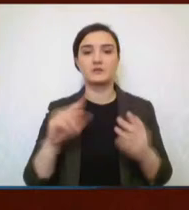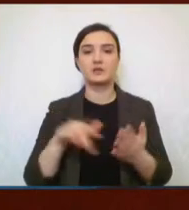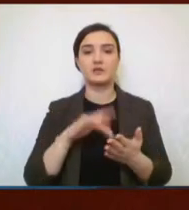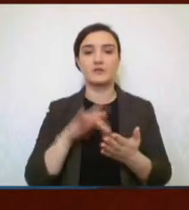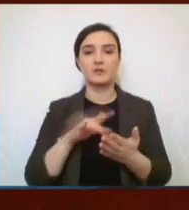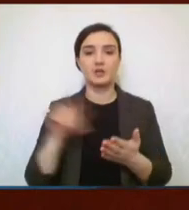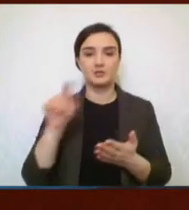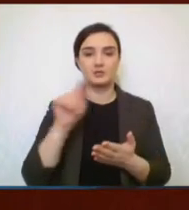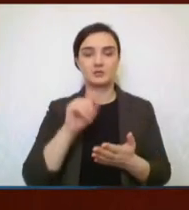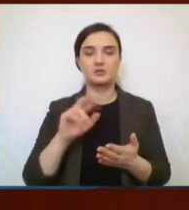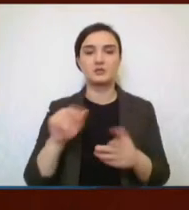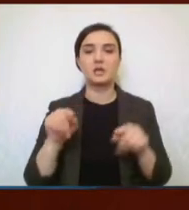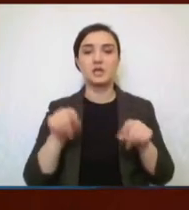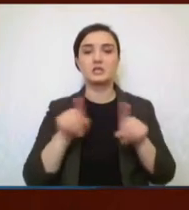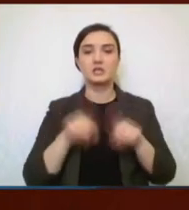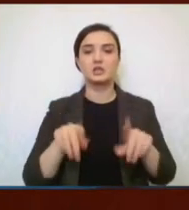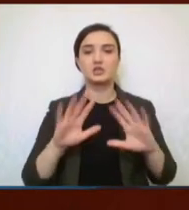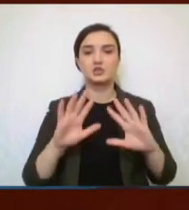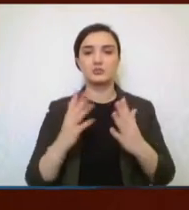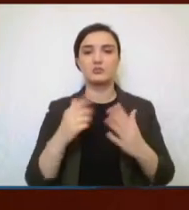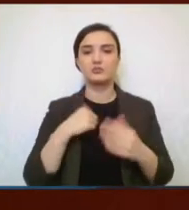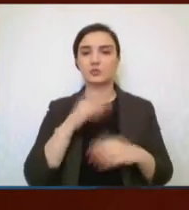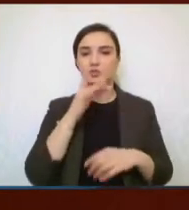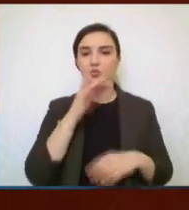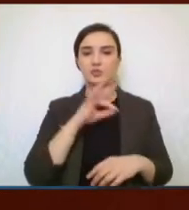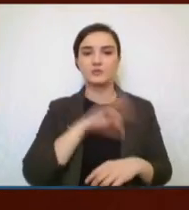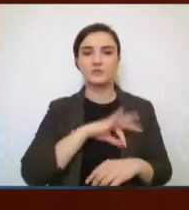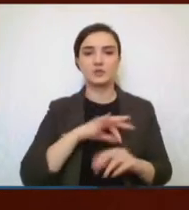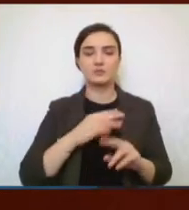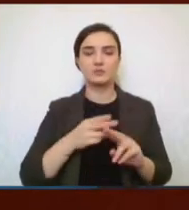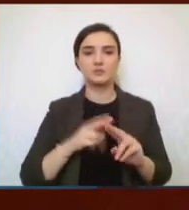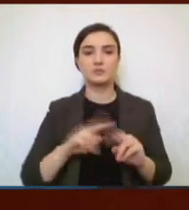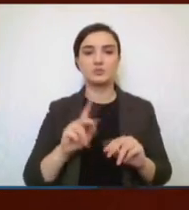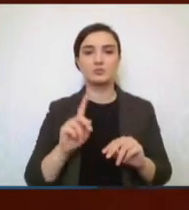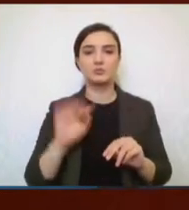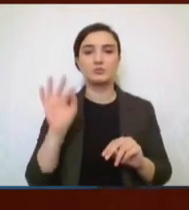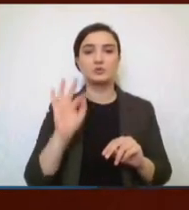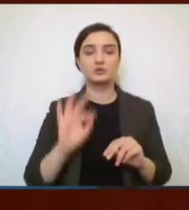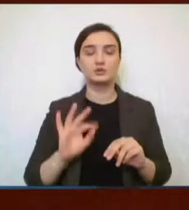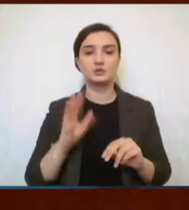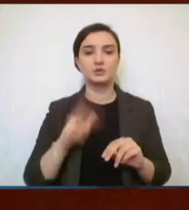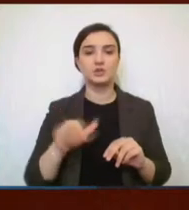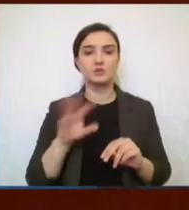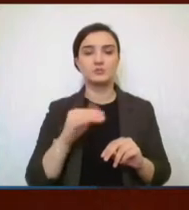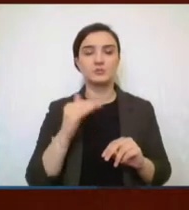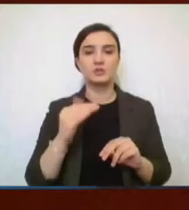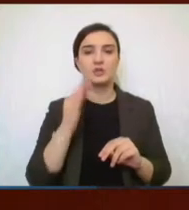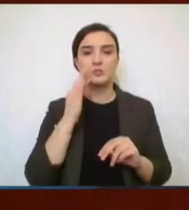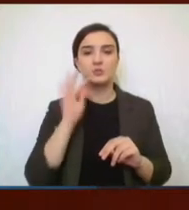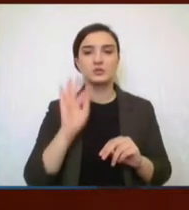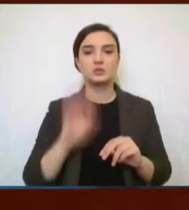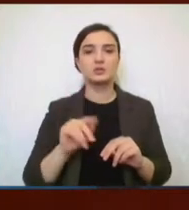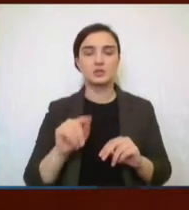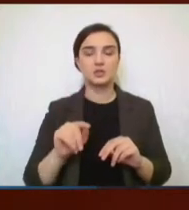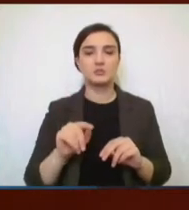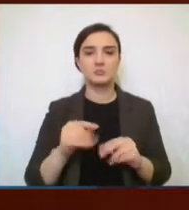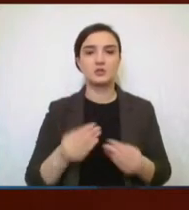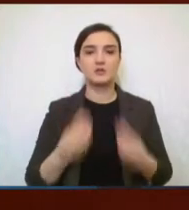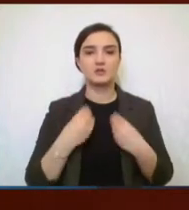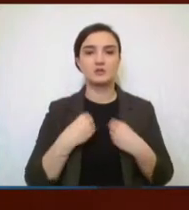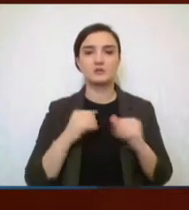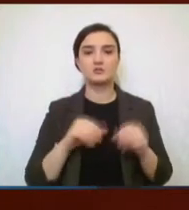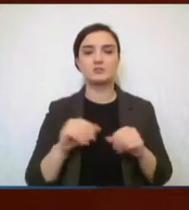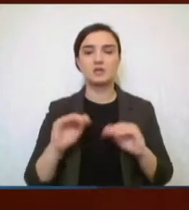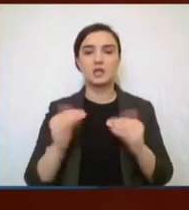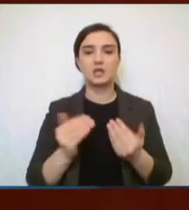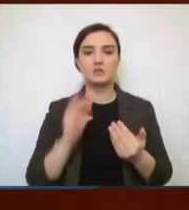ასეთ შემთხვევაში ჩვენ დროს ვიგებთ, იმიტომ რომ ხშირ შემთხვევაში მათი გამოცდილების გაზიარება გვაძლევს საშუალებას ნაკლები შეცდომები